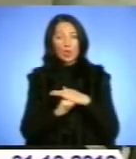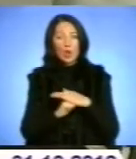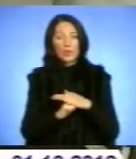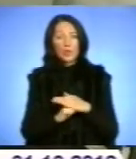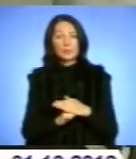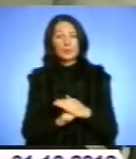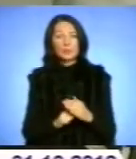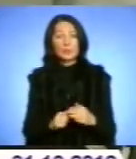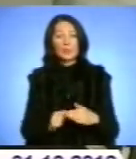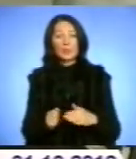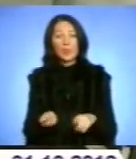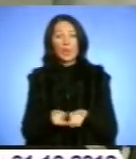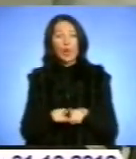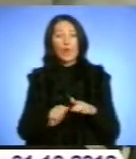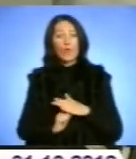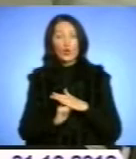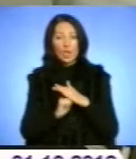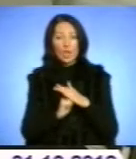неким фундаментом